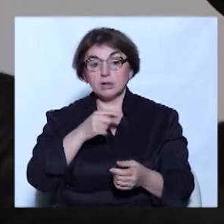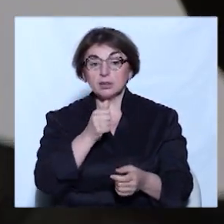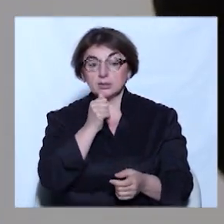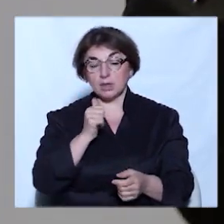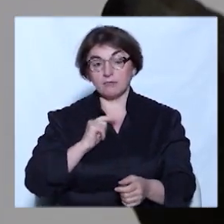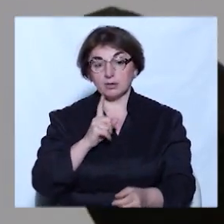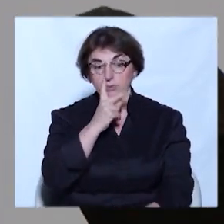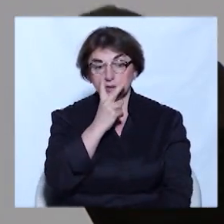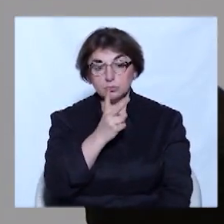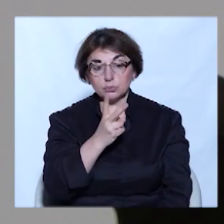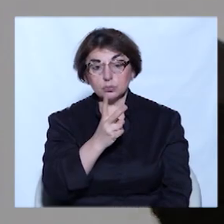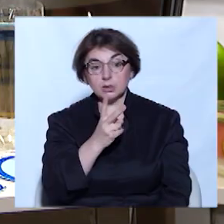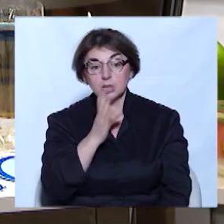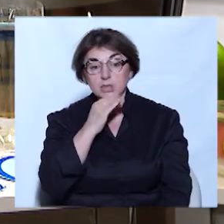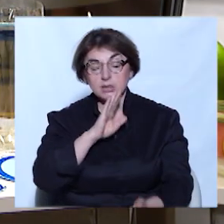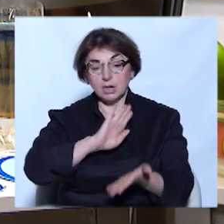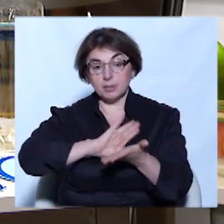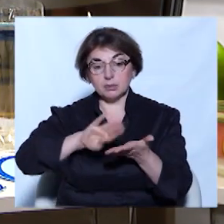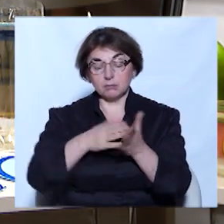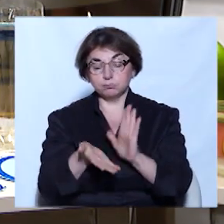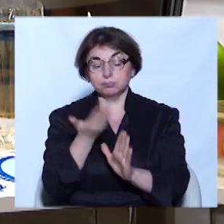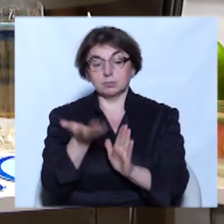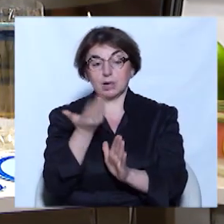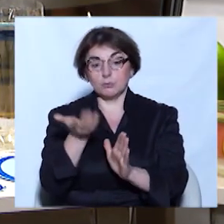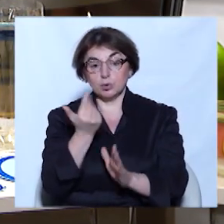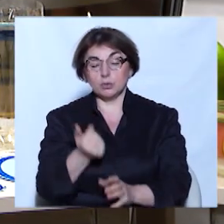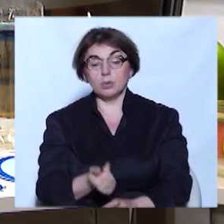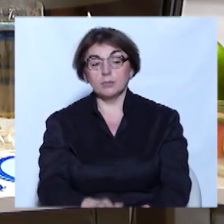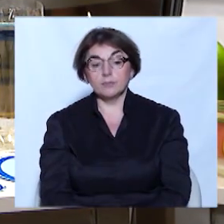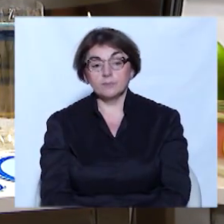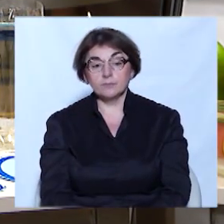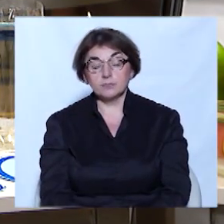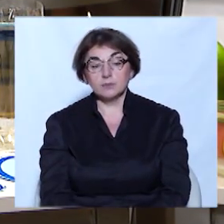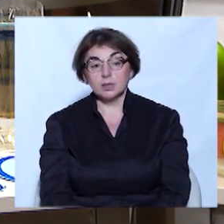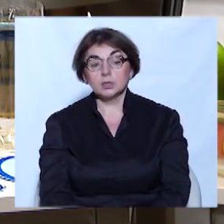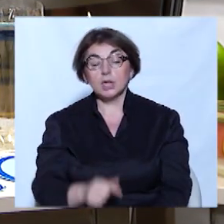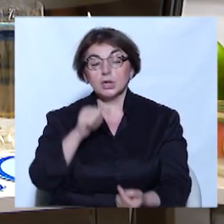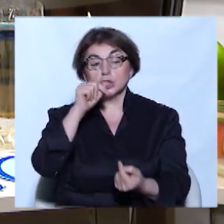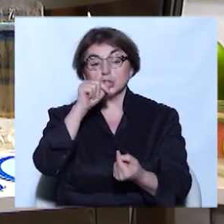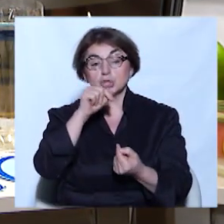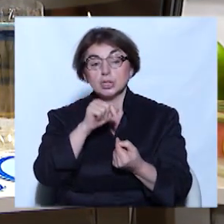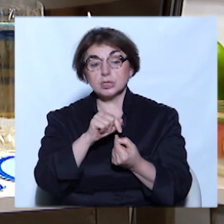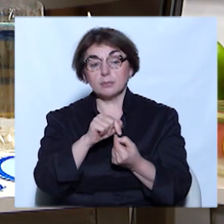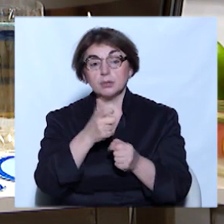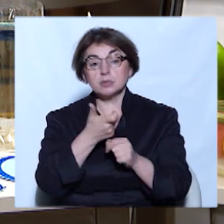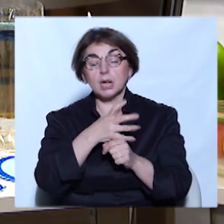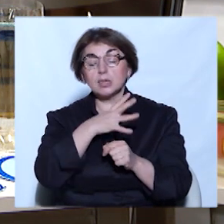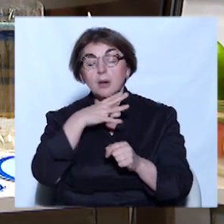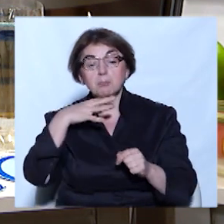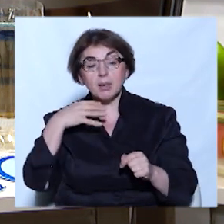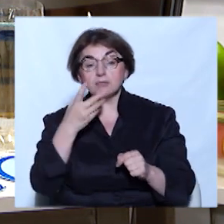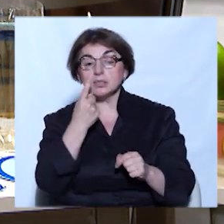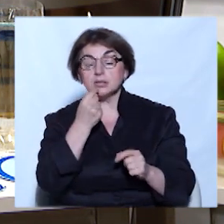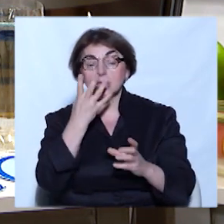ექსპერიმენტსაც. ნახეთ, წყალბადი გამოიყო აქაც და შესაბამისად დიდი რაოდენობით სპილენძი